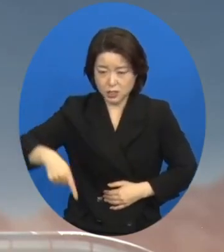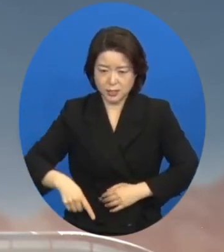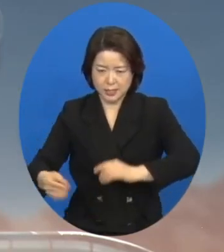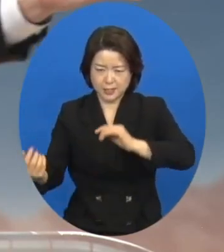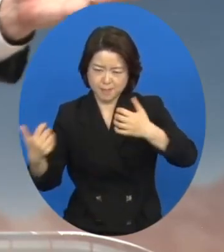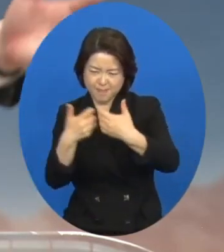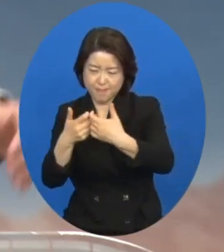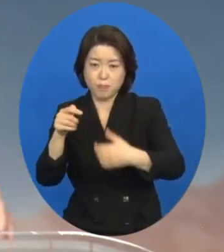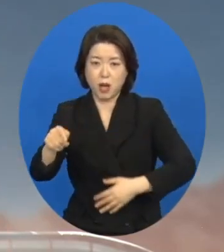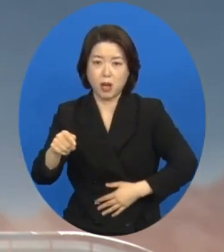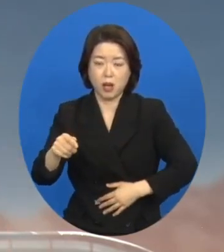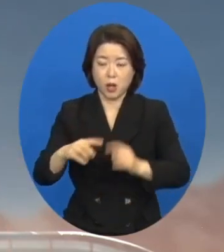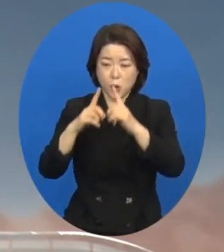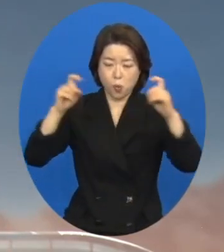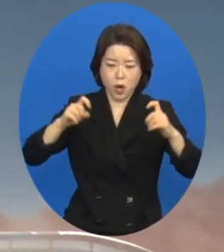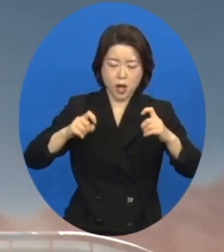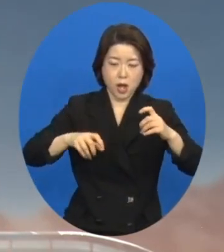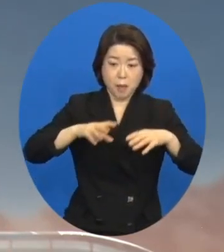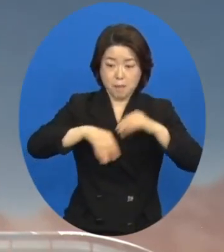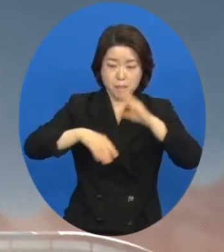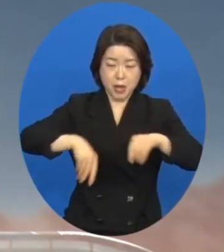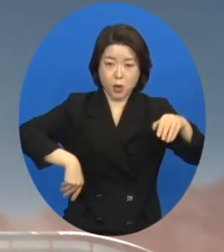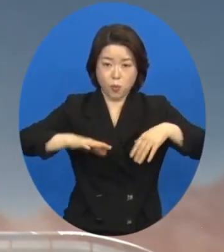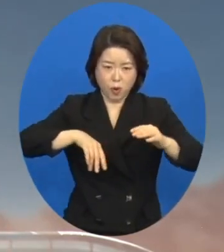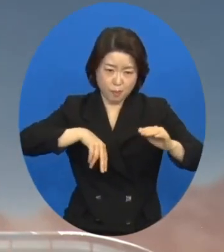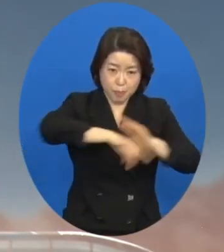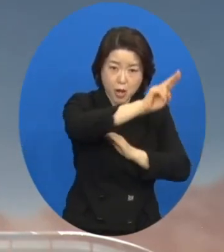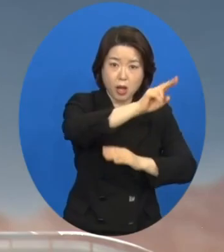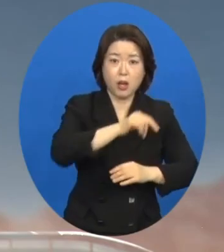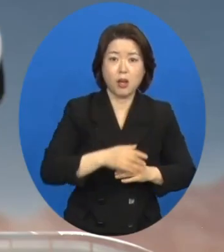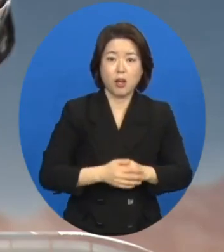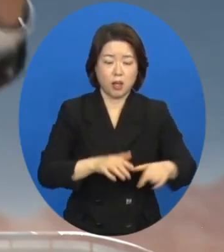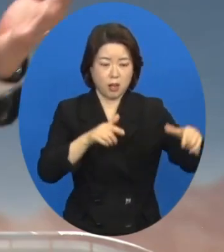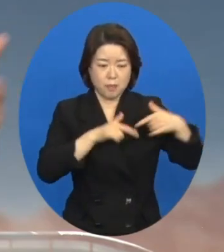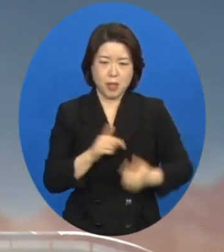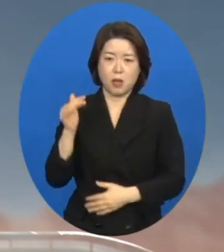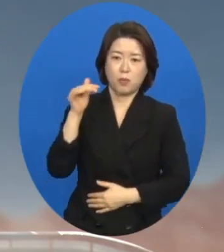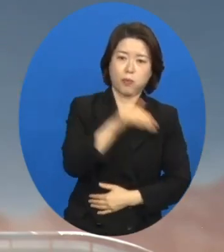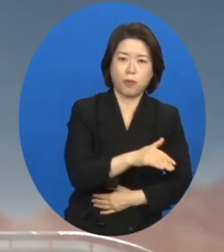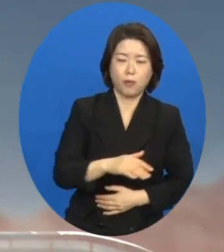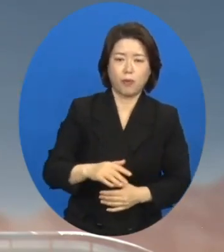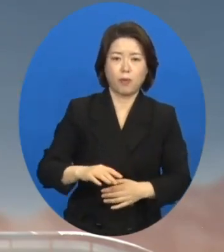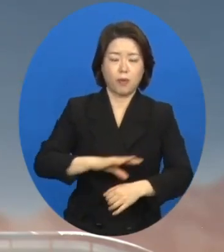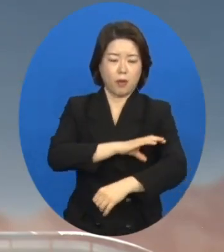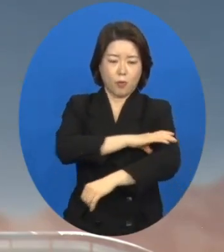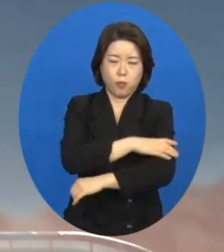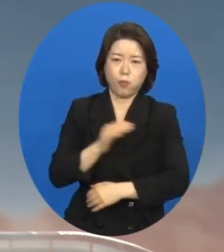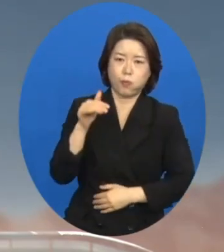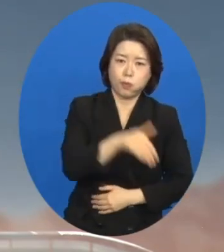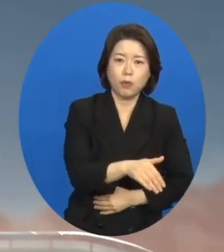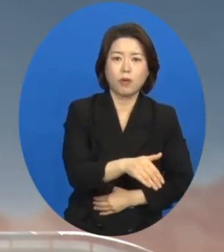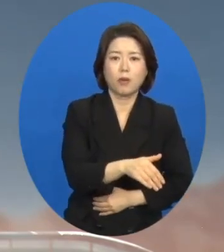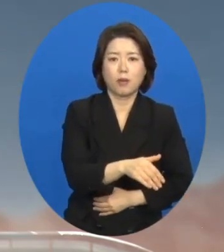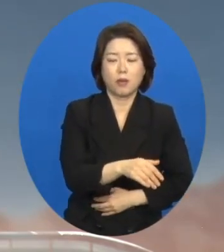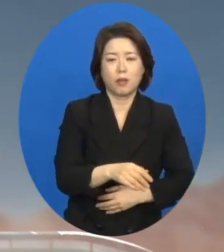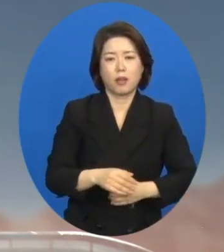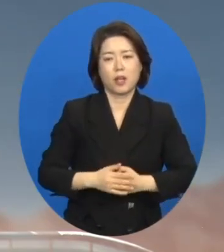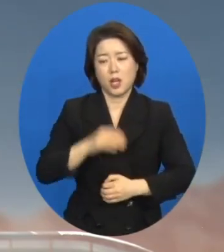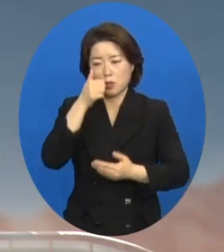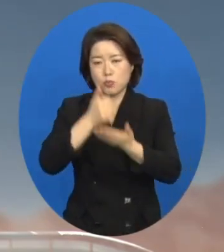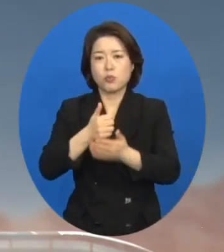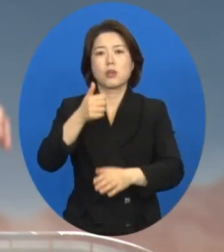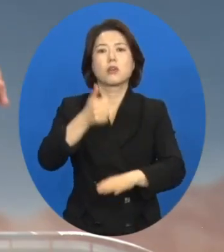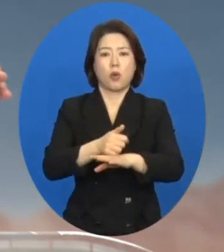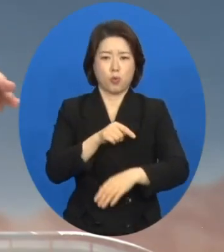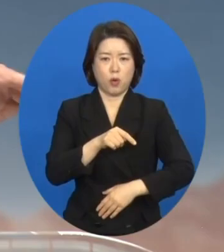왕궁에서 맨발로 쫓겨나고 도망가는 다윗, 명예는 추락하고 왕권은 기울고, 죄의 대가입니다.